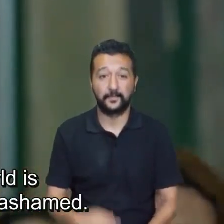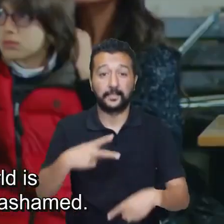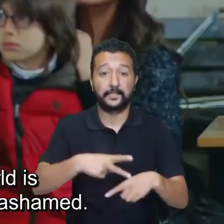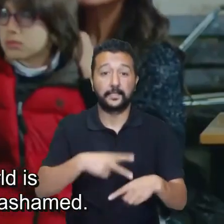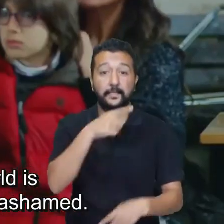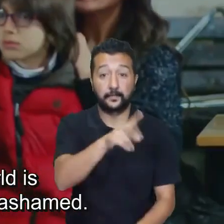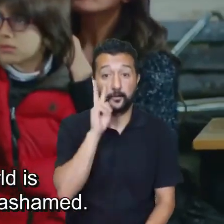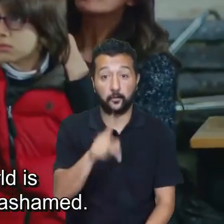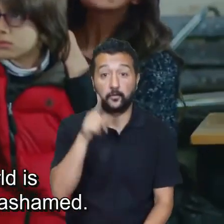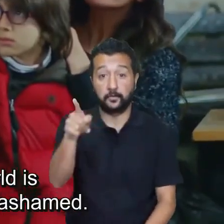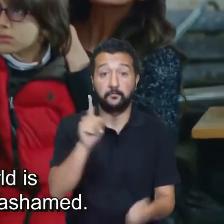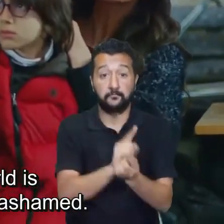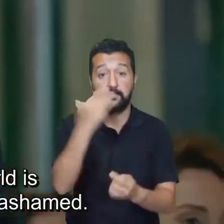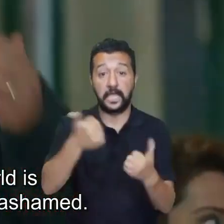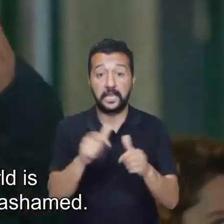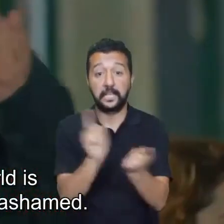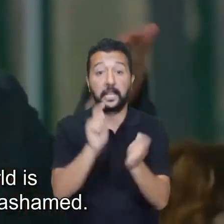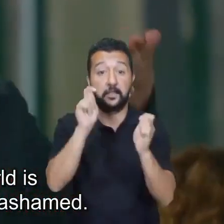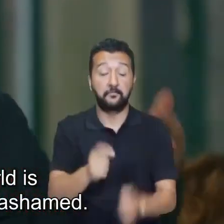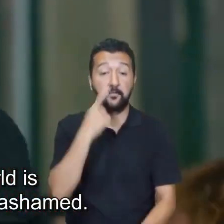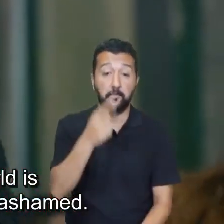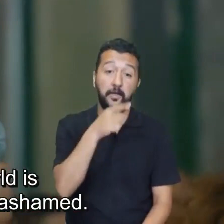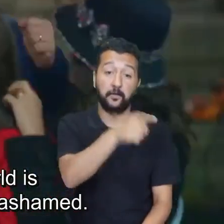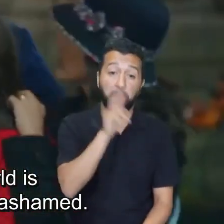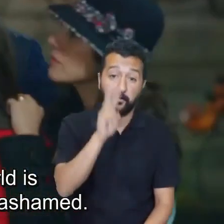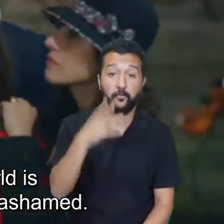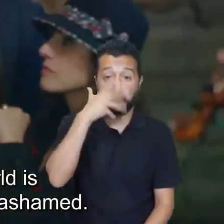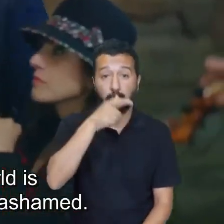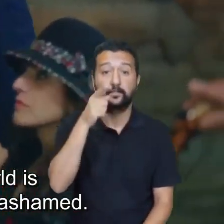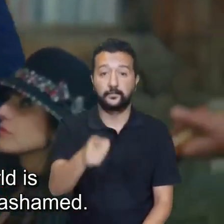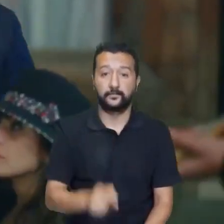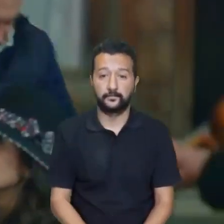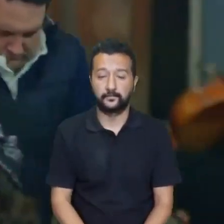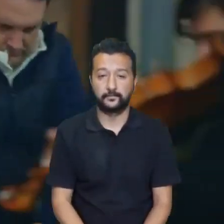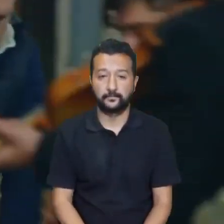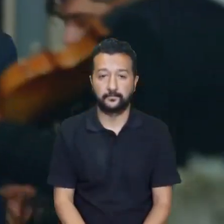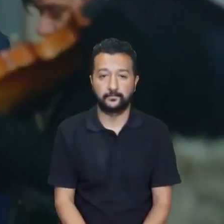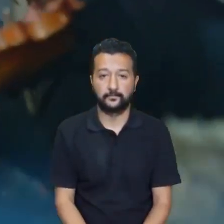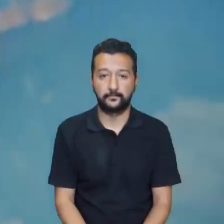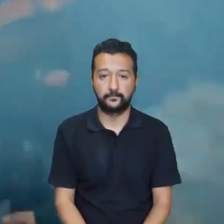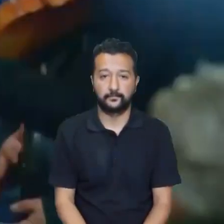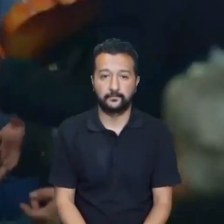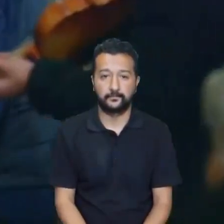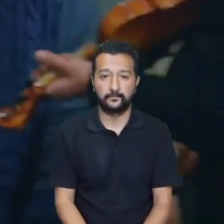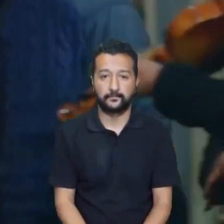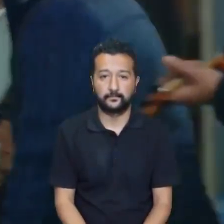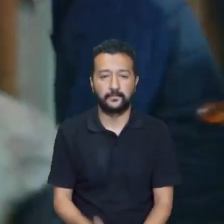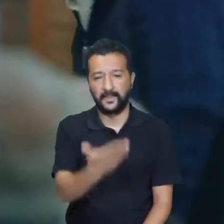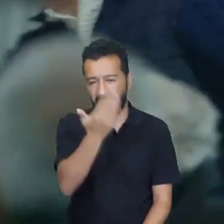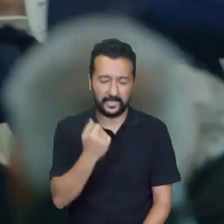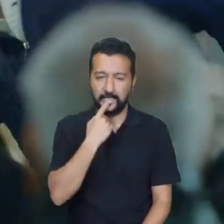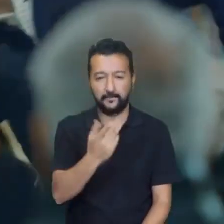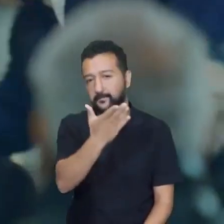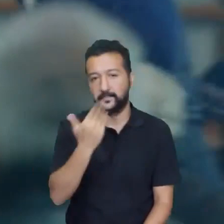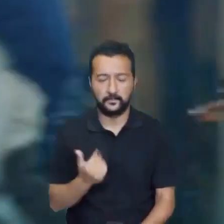Zeki, gör. El alem karısına neler neler yapıyor. Gör de utan. Masaya elini vurarak kalktı. Ben şunu